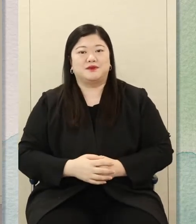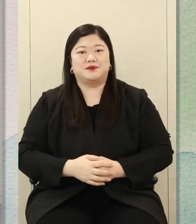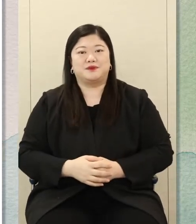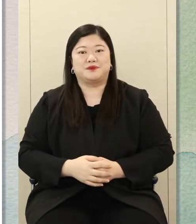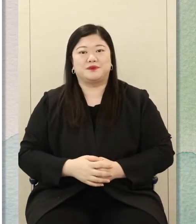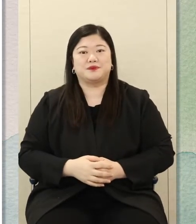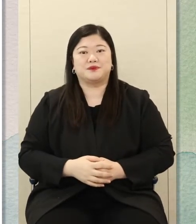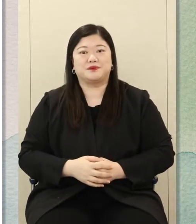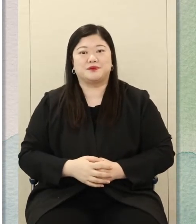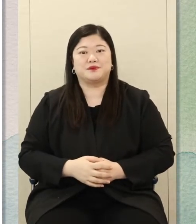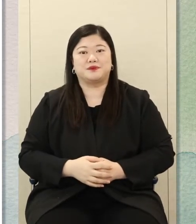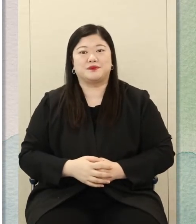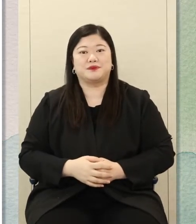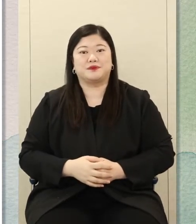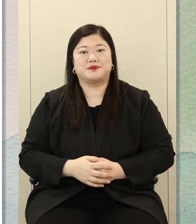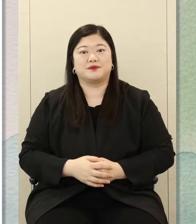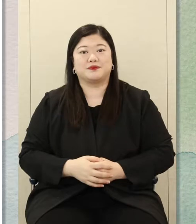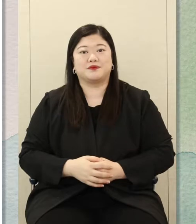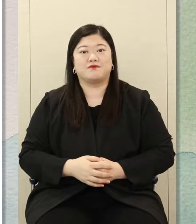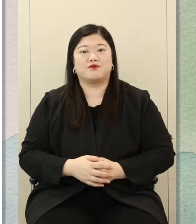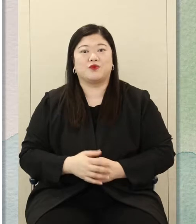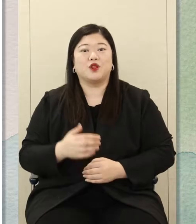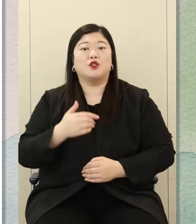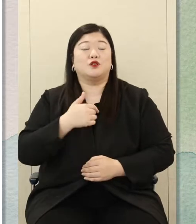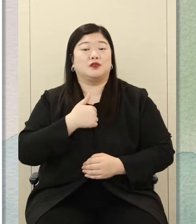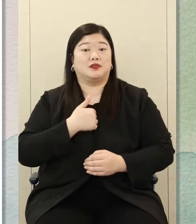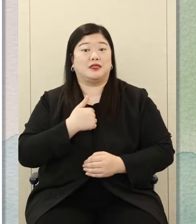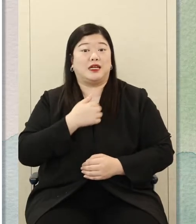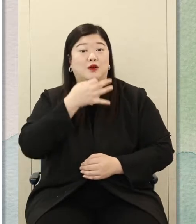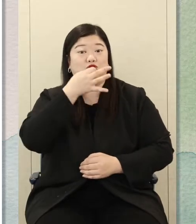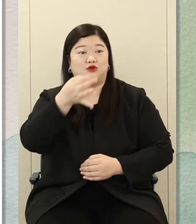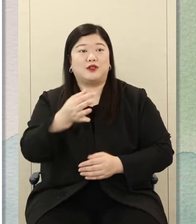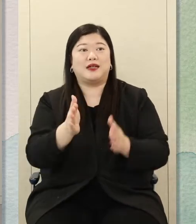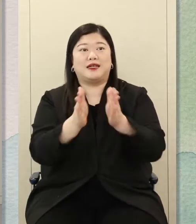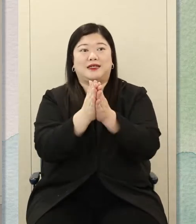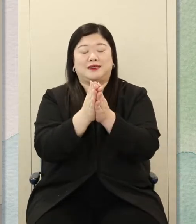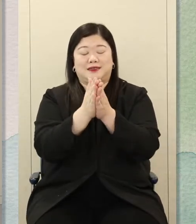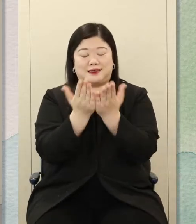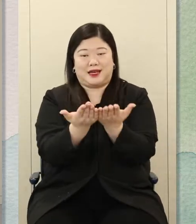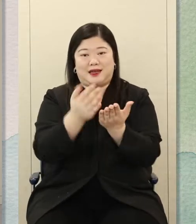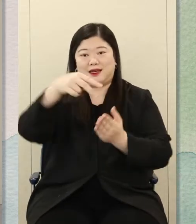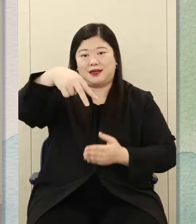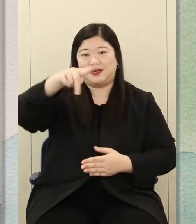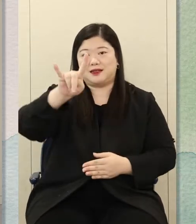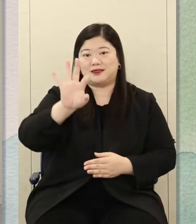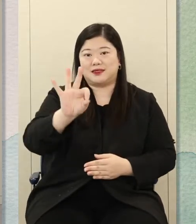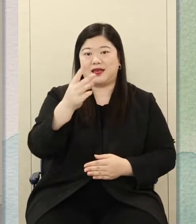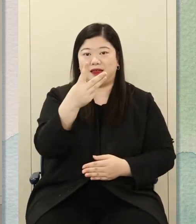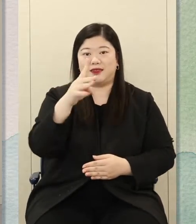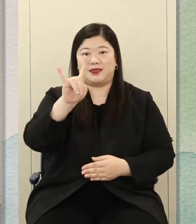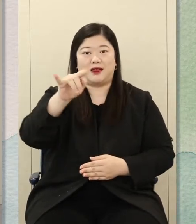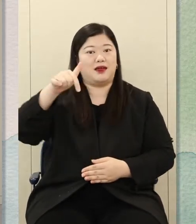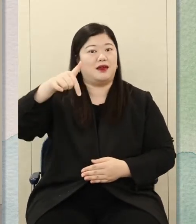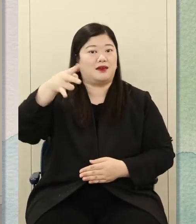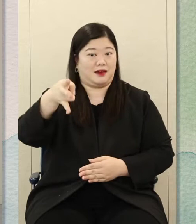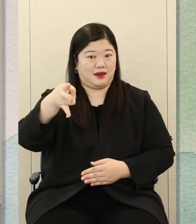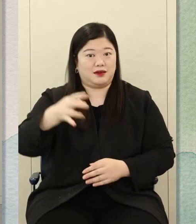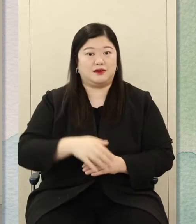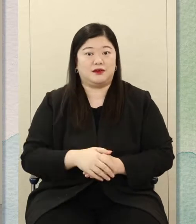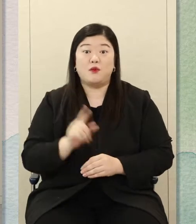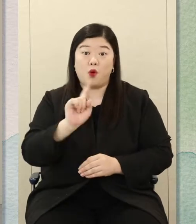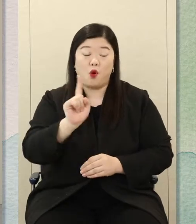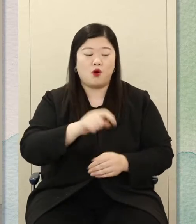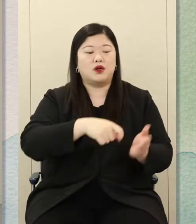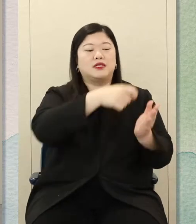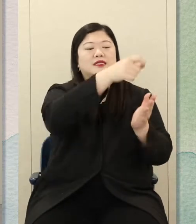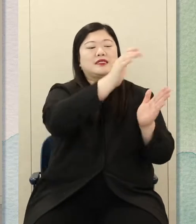저희가 이제 책 생태계라고 하는 게 있습니다. 이거의 이제 기본 모델을 생각해 보면, 예, 저자하고 출판사가 짝을 이루고요.